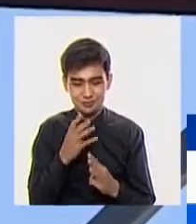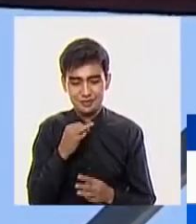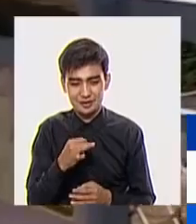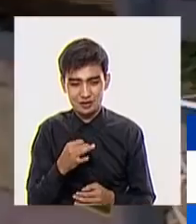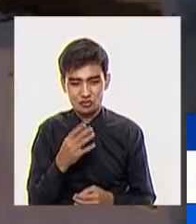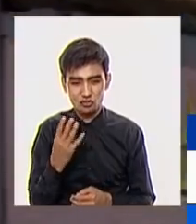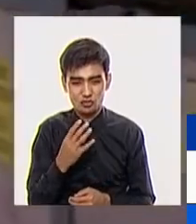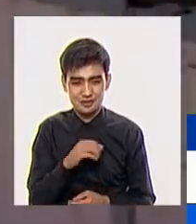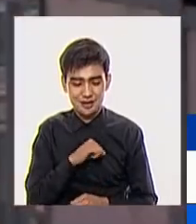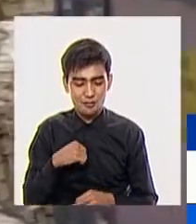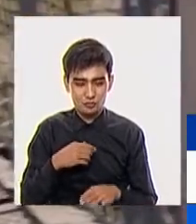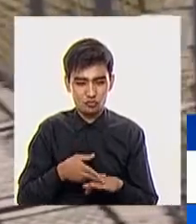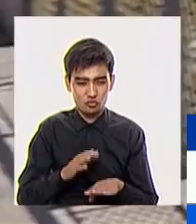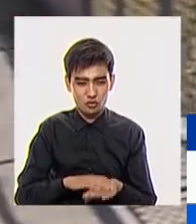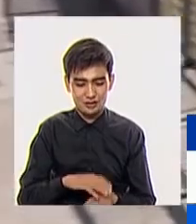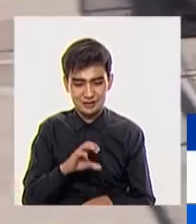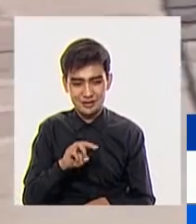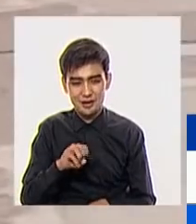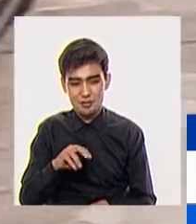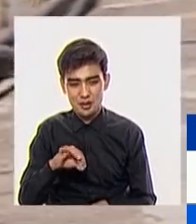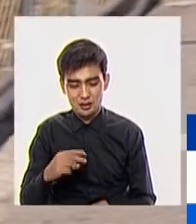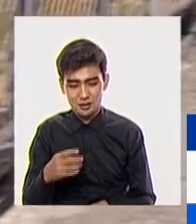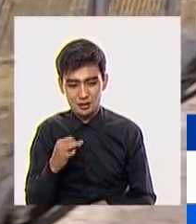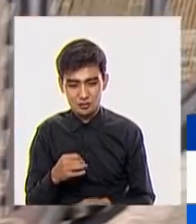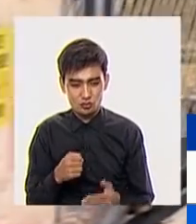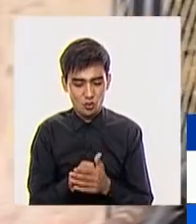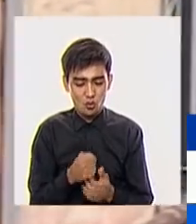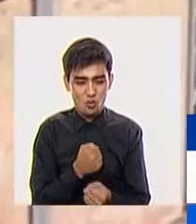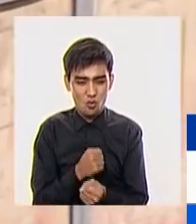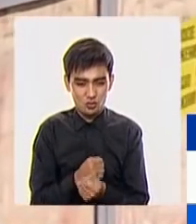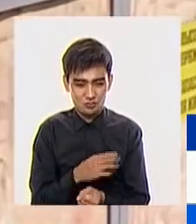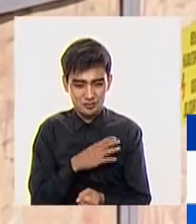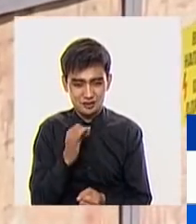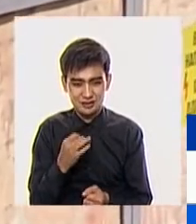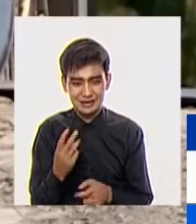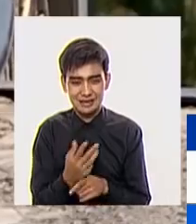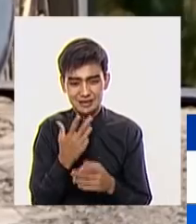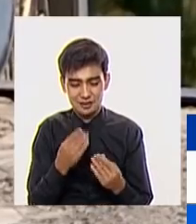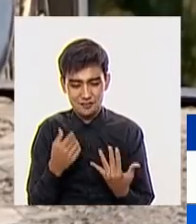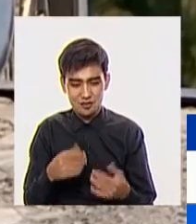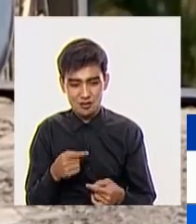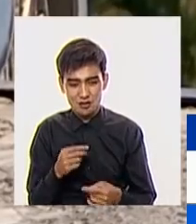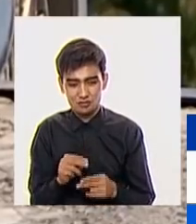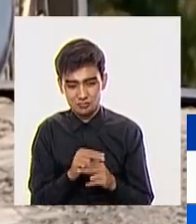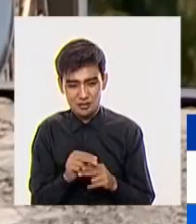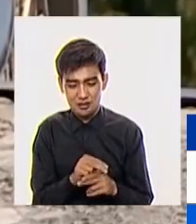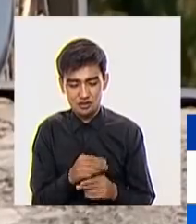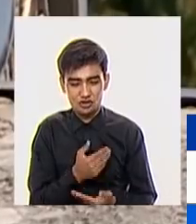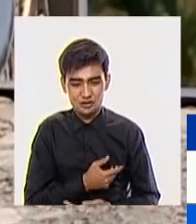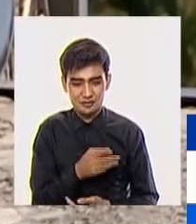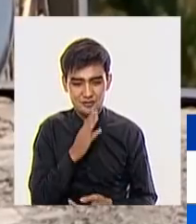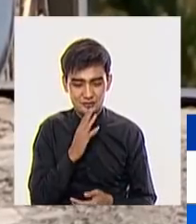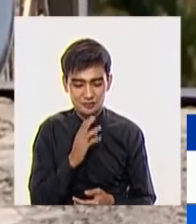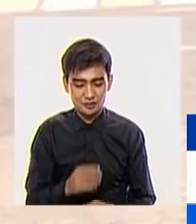достигли четвертой, самой тяжелой степени. Огонь поразил ткани до костей. Сегодня уже третьи сутки, как медики борются за жизнь